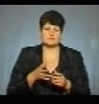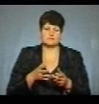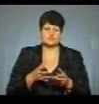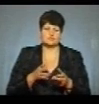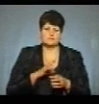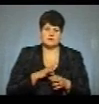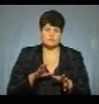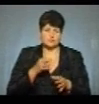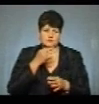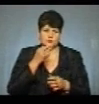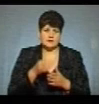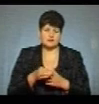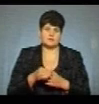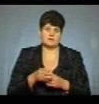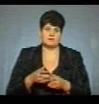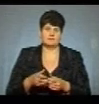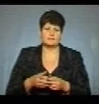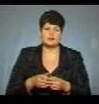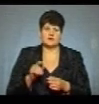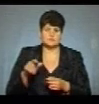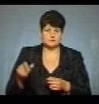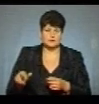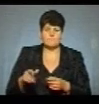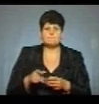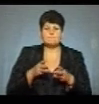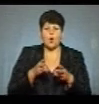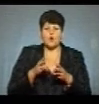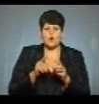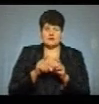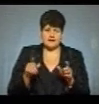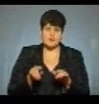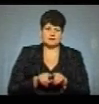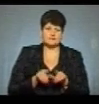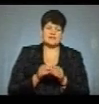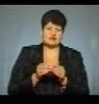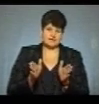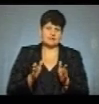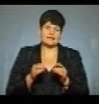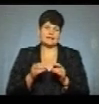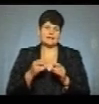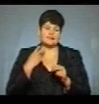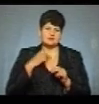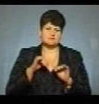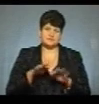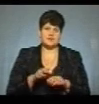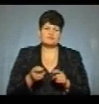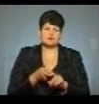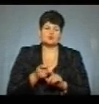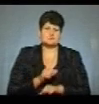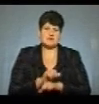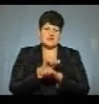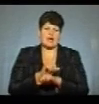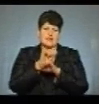осіб, запитує пані Юля. Ну, ж таки, по котельнях також порушилось кримінальне провадження в зв'язку з пікетами,